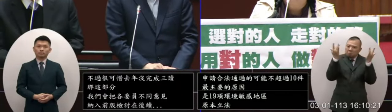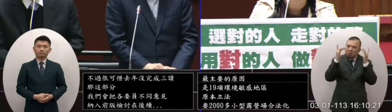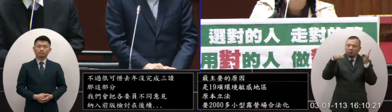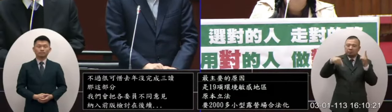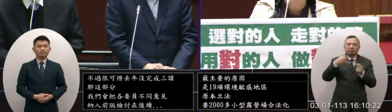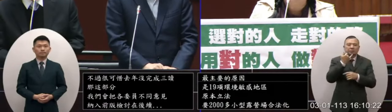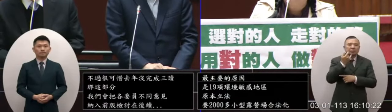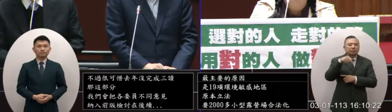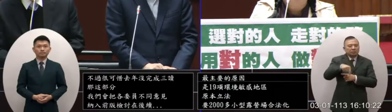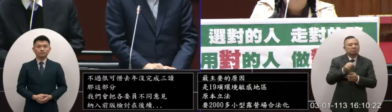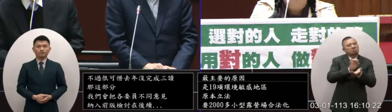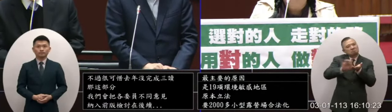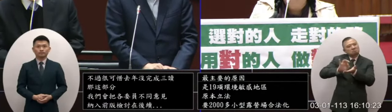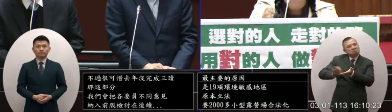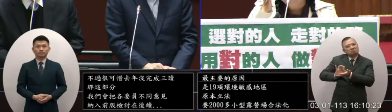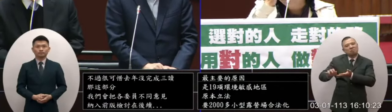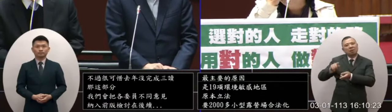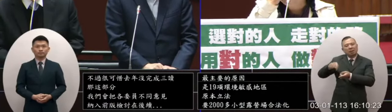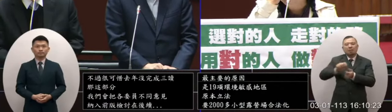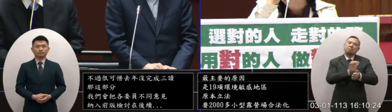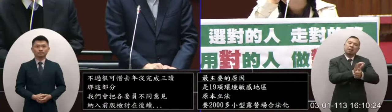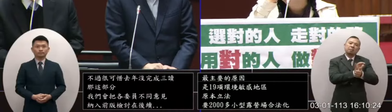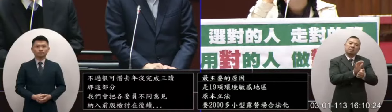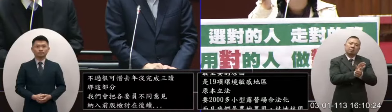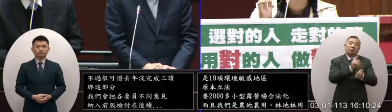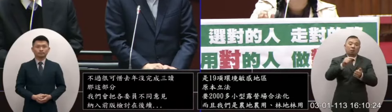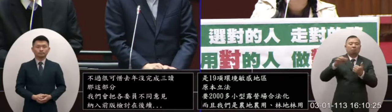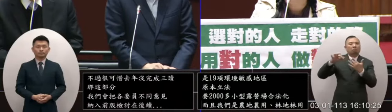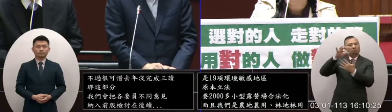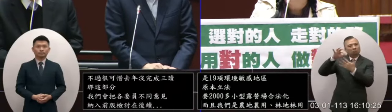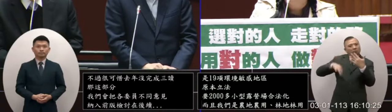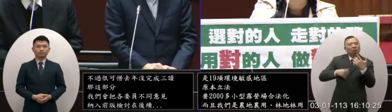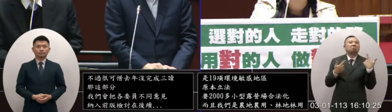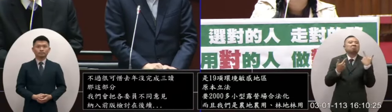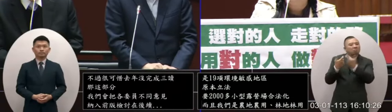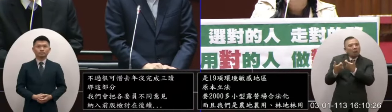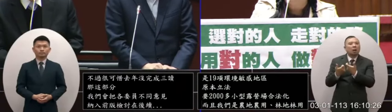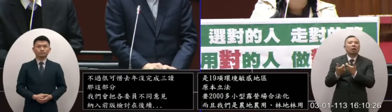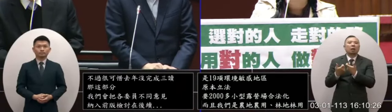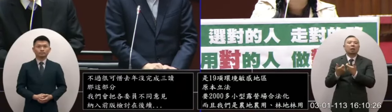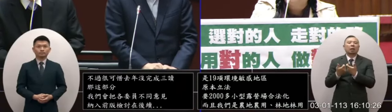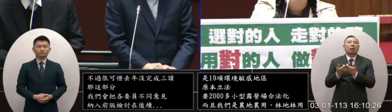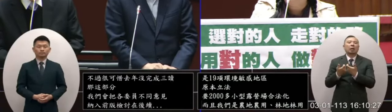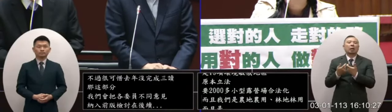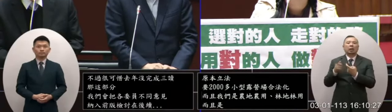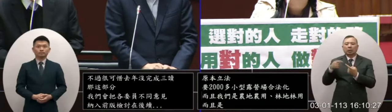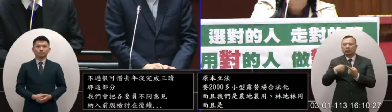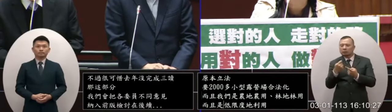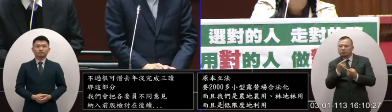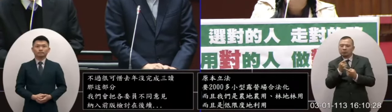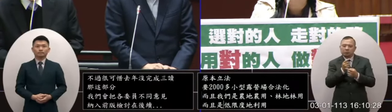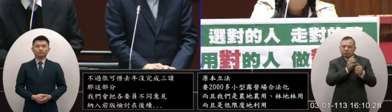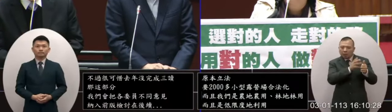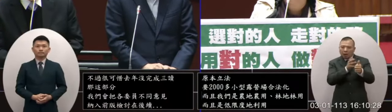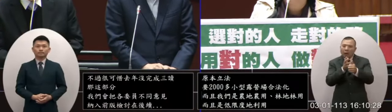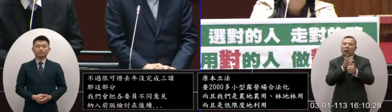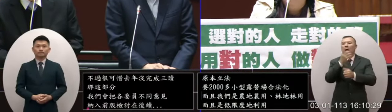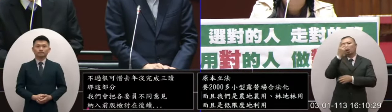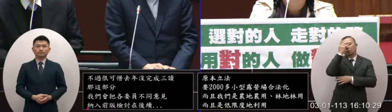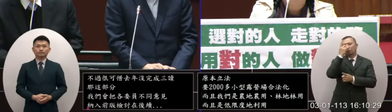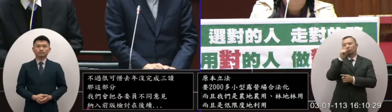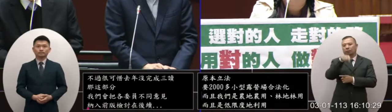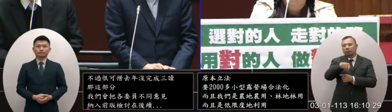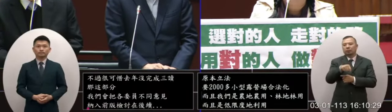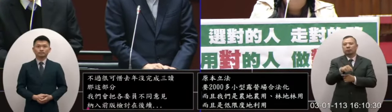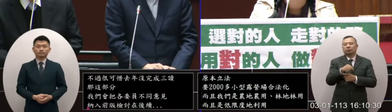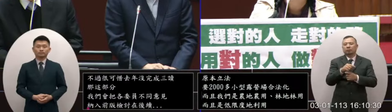型露营场合法化。所以在这个过程当中，我们发现原来大部分的人都未在十九项环